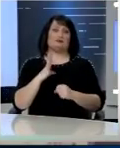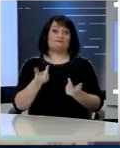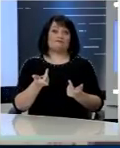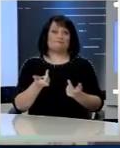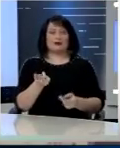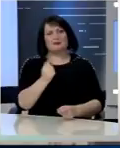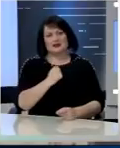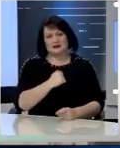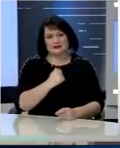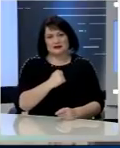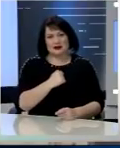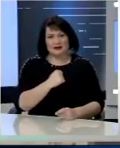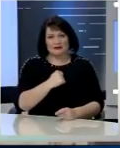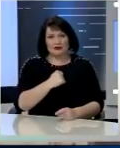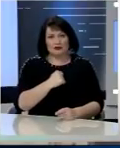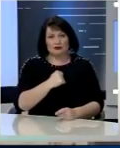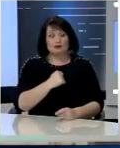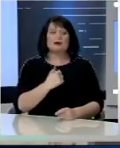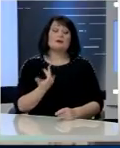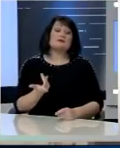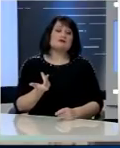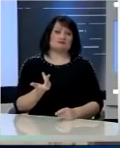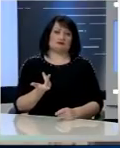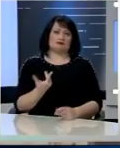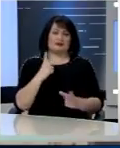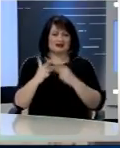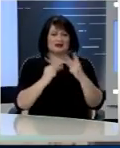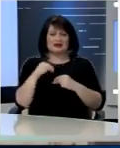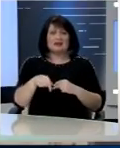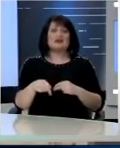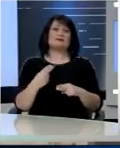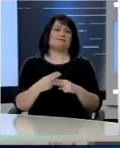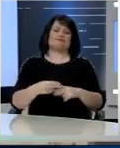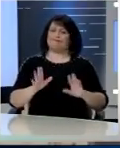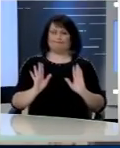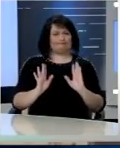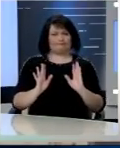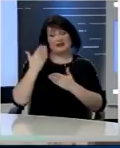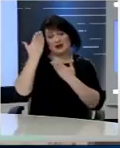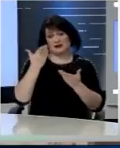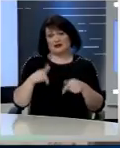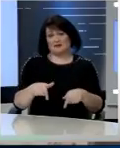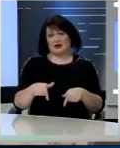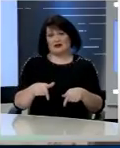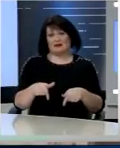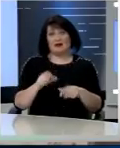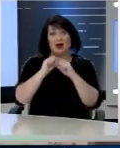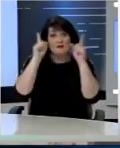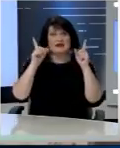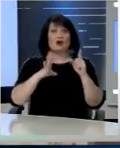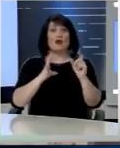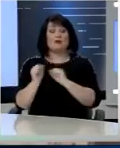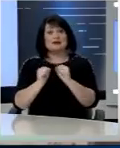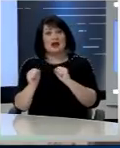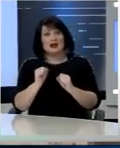Πιστεύω ότι είναι ανάξια, δυστυχώς, μια συζήτηση που περιορίζει αυτήν την μεγάλη πρωτοφανή ανθρωπιστική